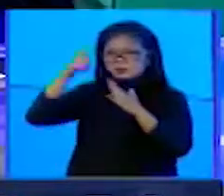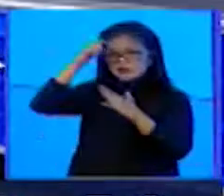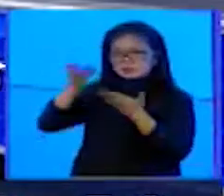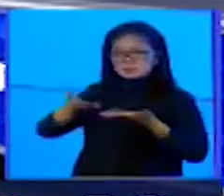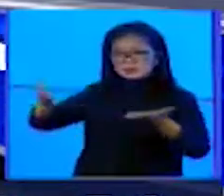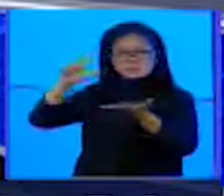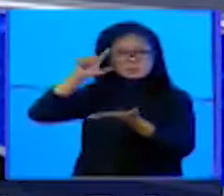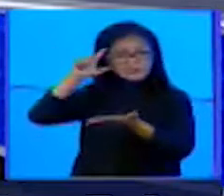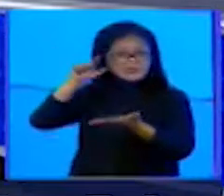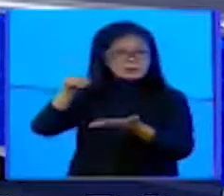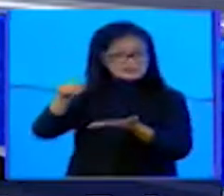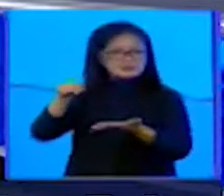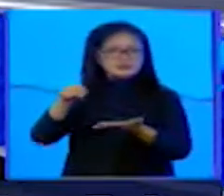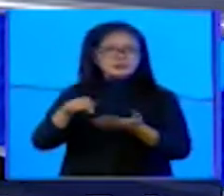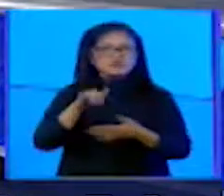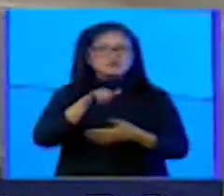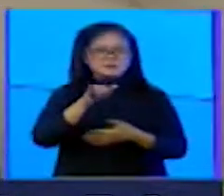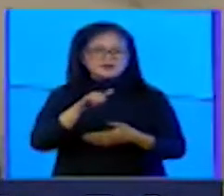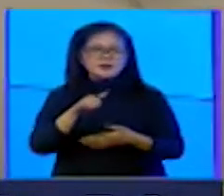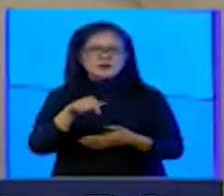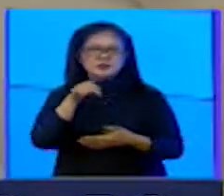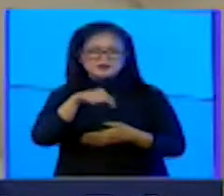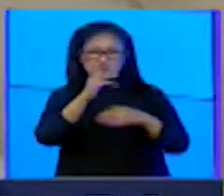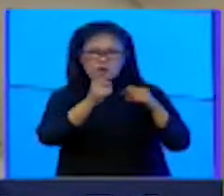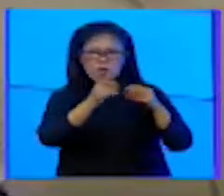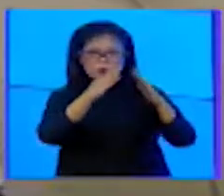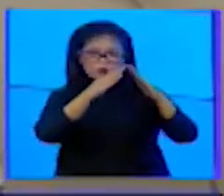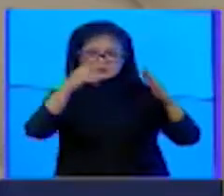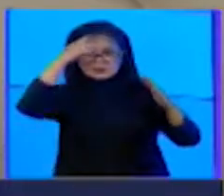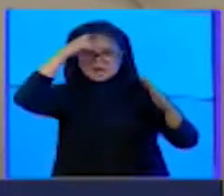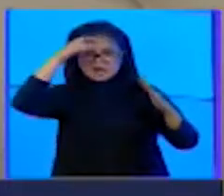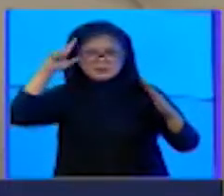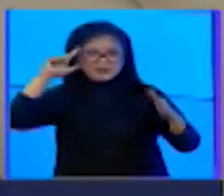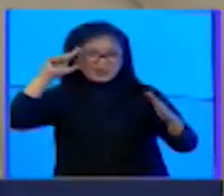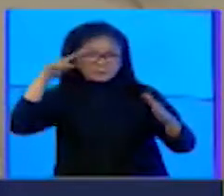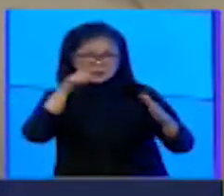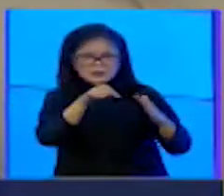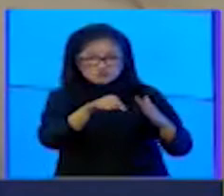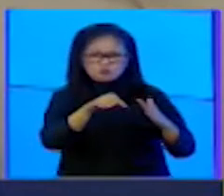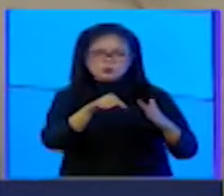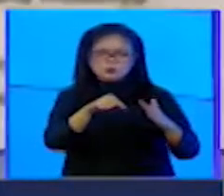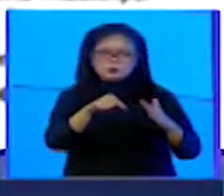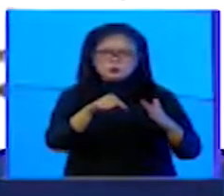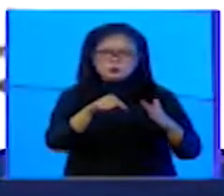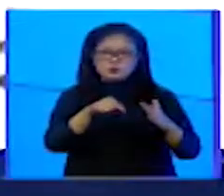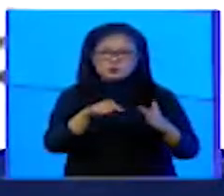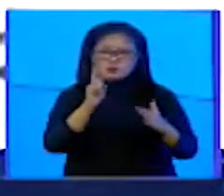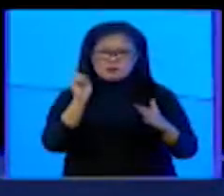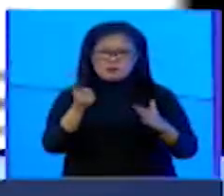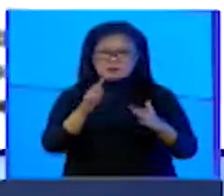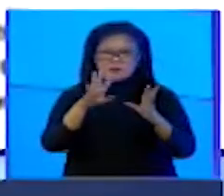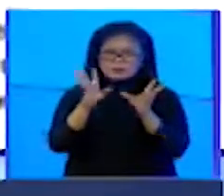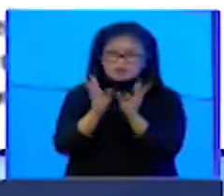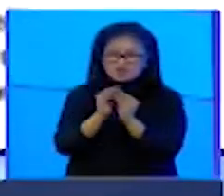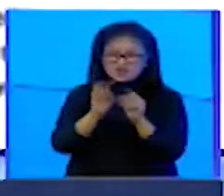ini? Ya, terima kasih. Jadi kalau rumah sakit rujukan di Sleman itu kan ada 13 itu yang rumah